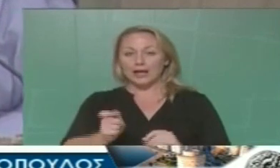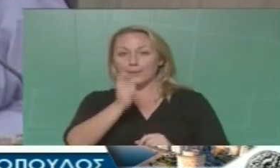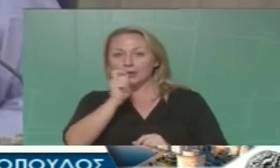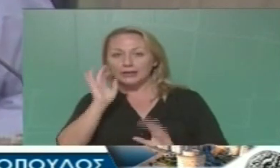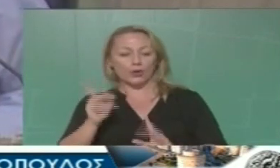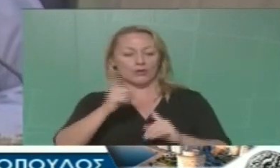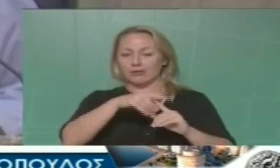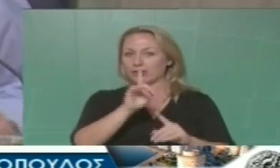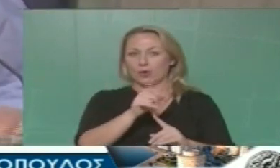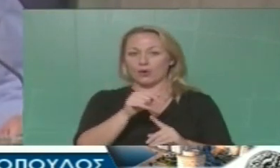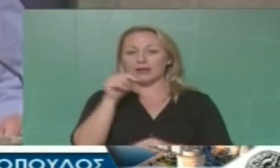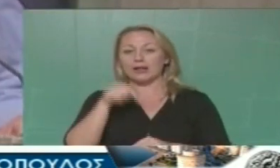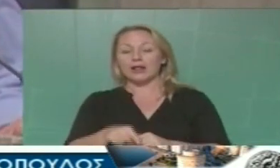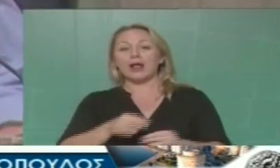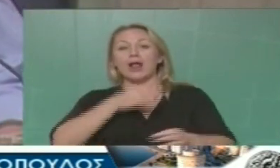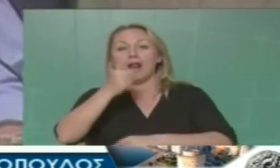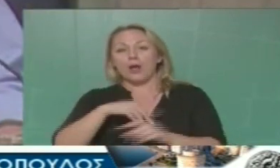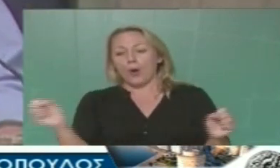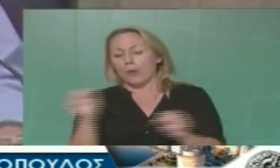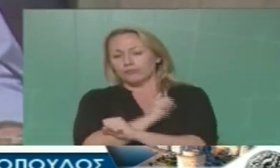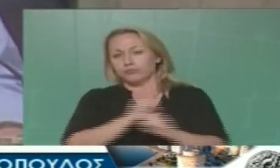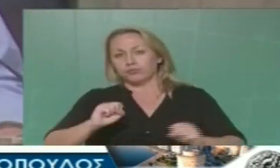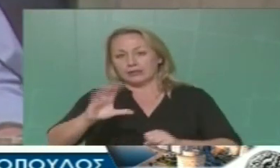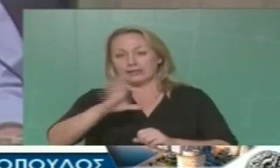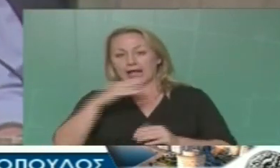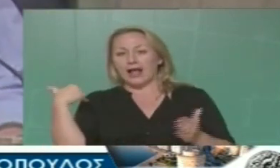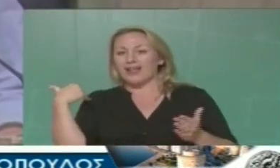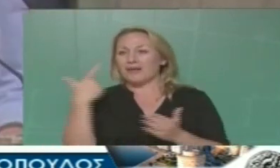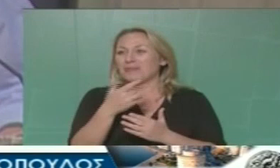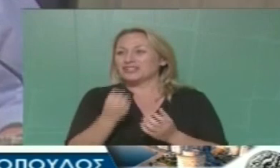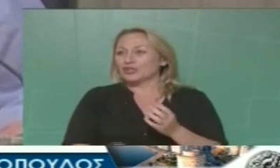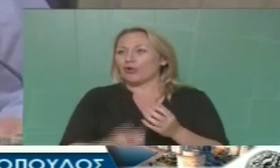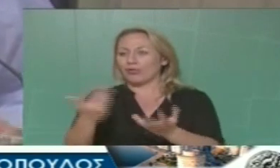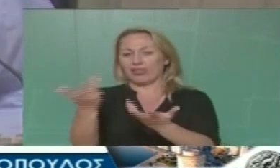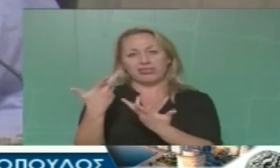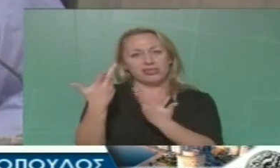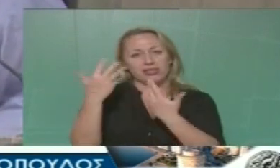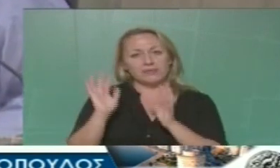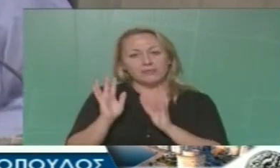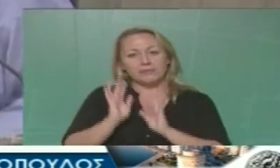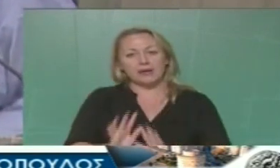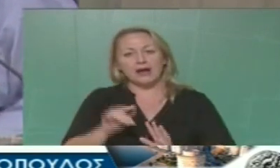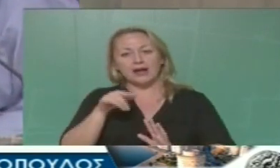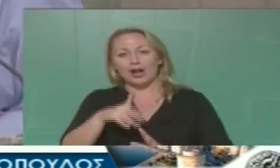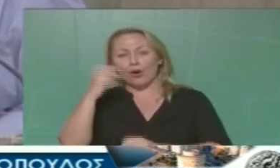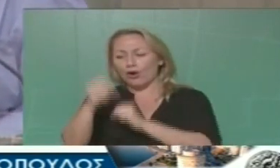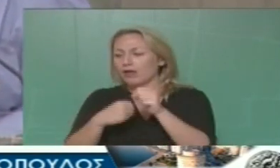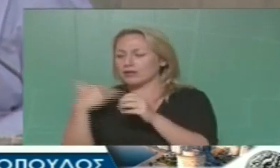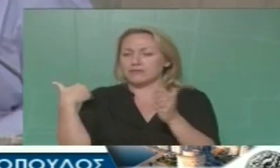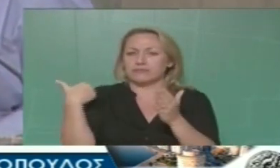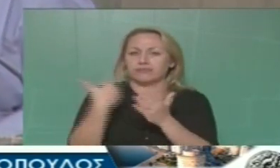τεχνικό, μεταφέροντας την αγανάκτηση και το αίσθημα αηδίας και κοροϊδίας που αισθάνεται ο λαός αυτής της πόλης μετά από τόσα